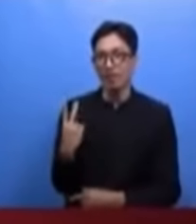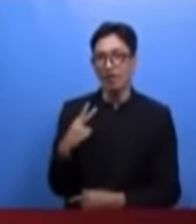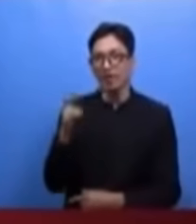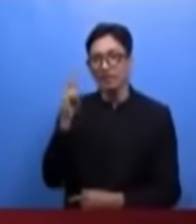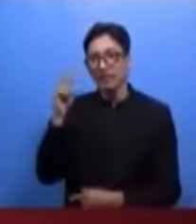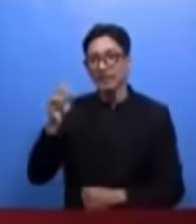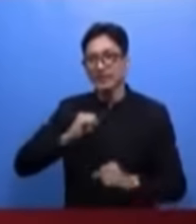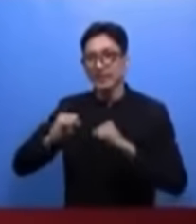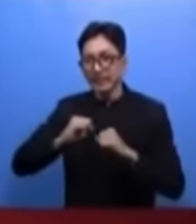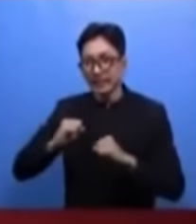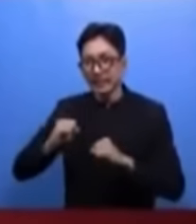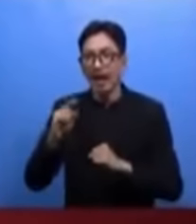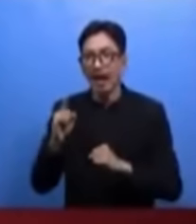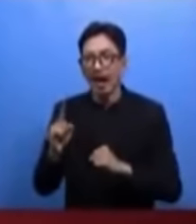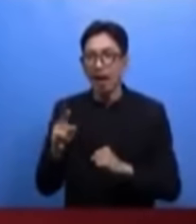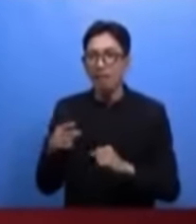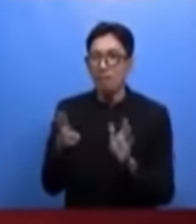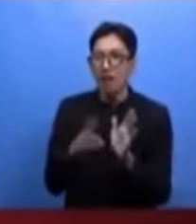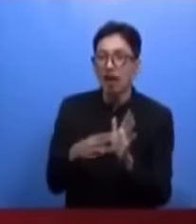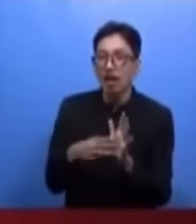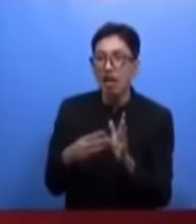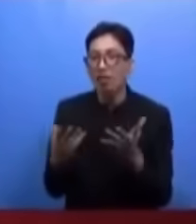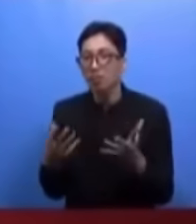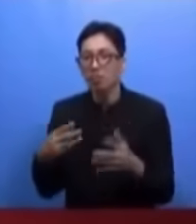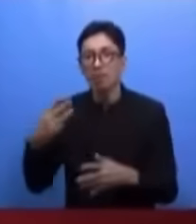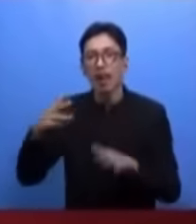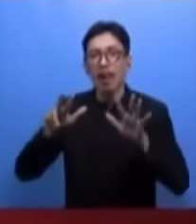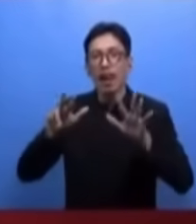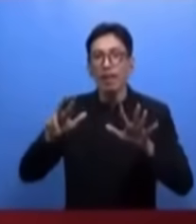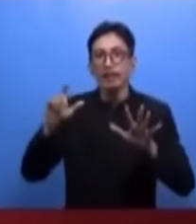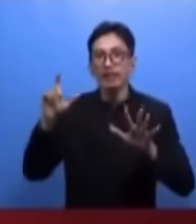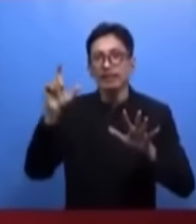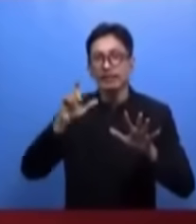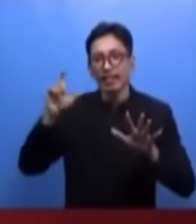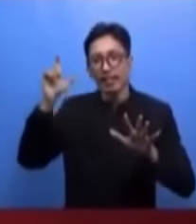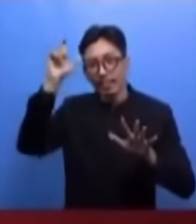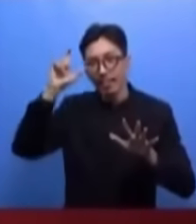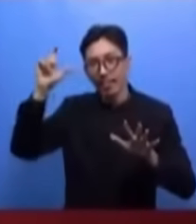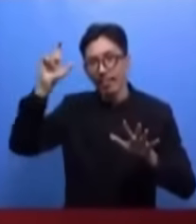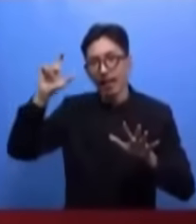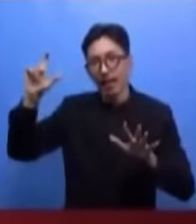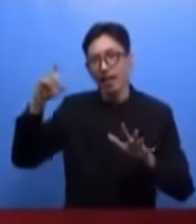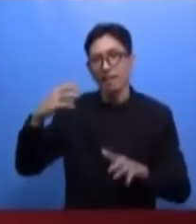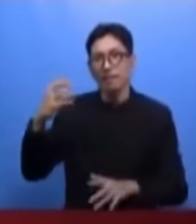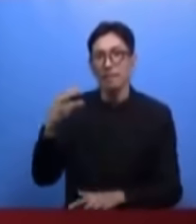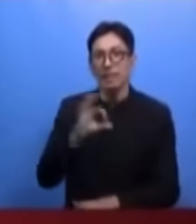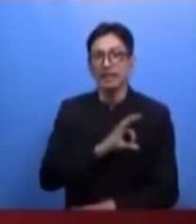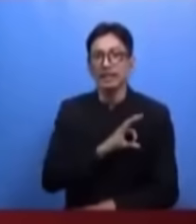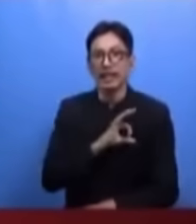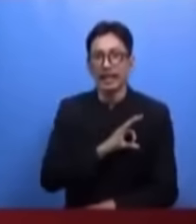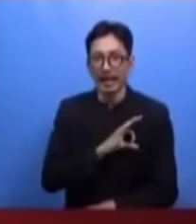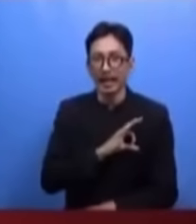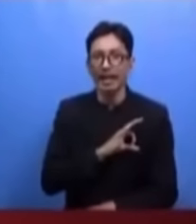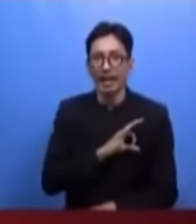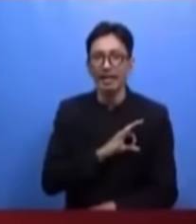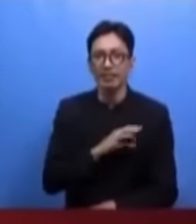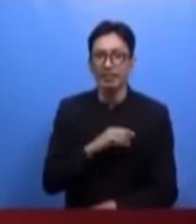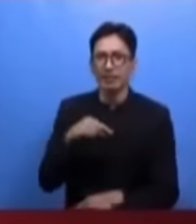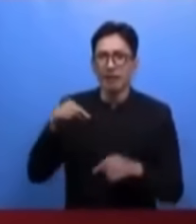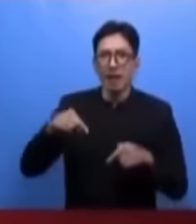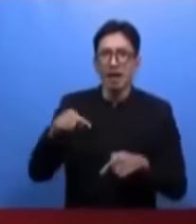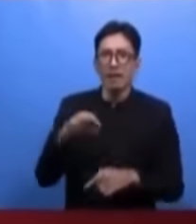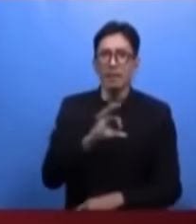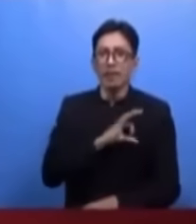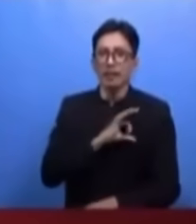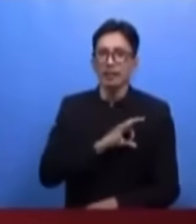tindak lanjut apa yang menjadi 8 cita presiden. Prinsipnya, presiden ini adalah presiden kita semua,